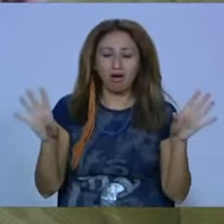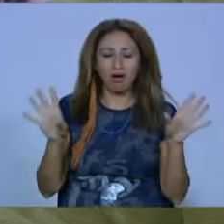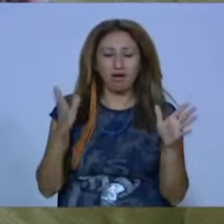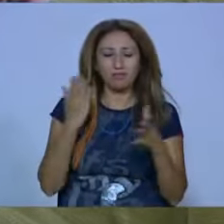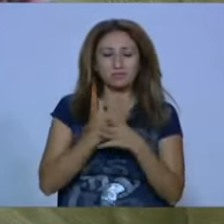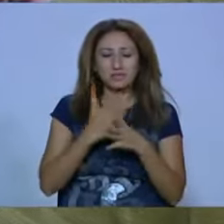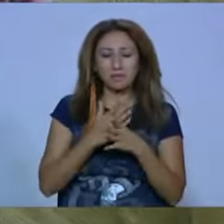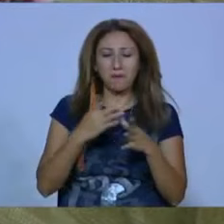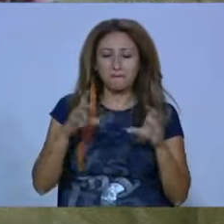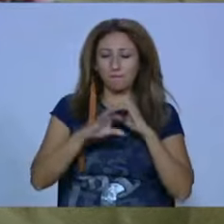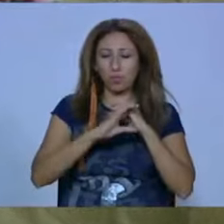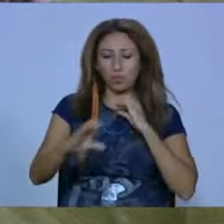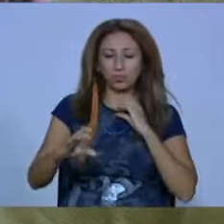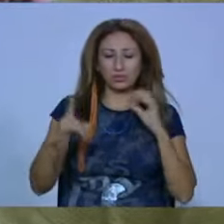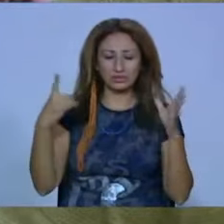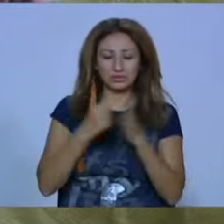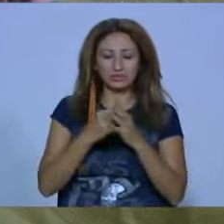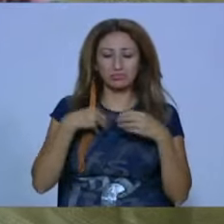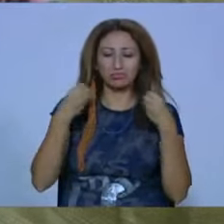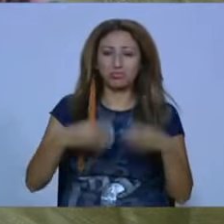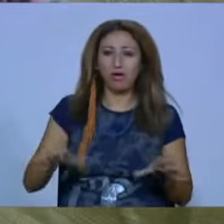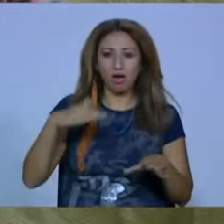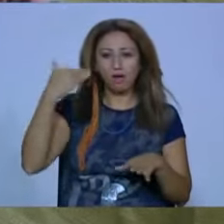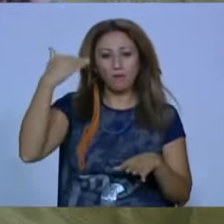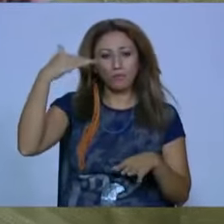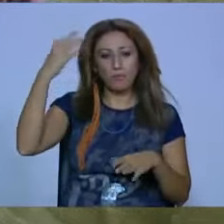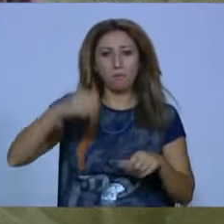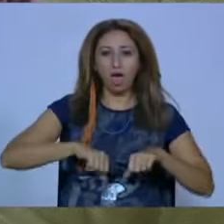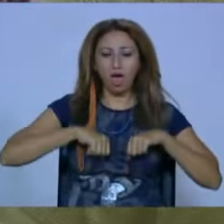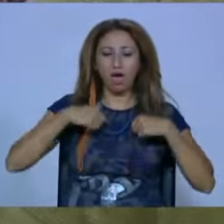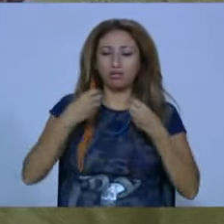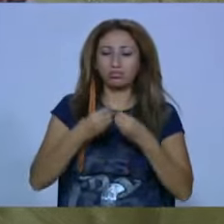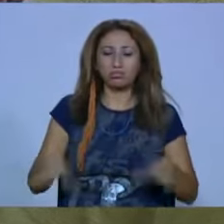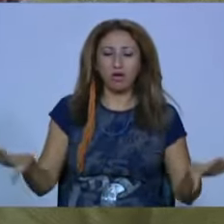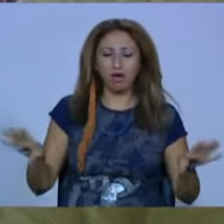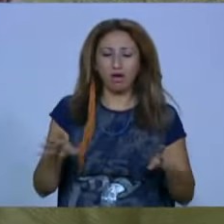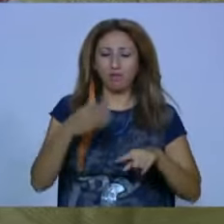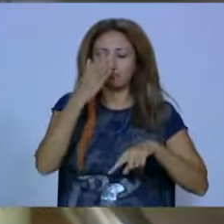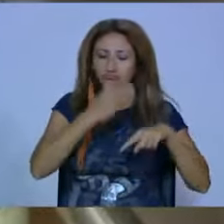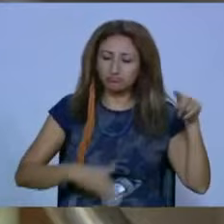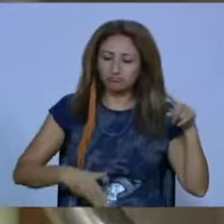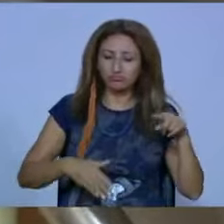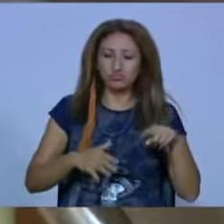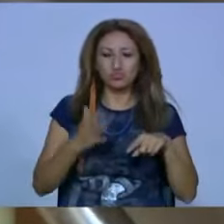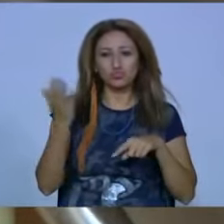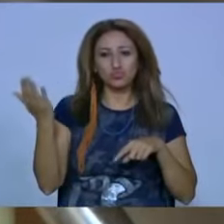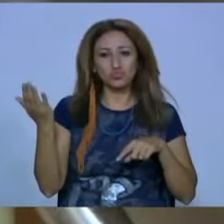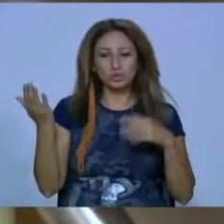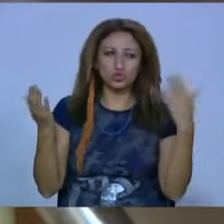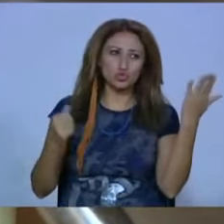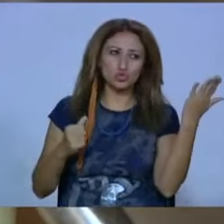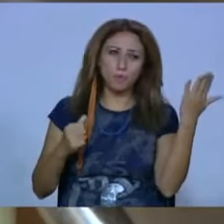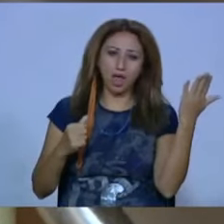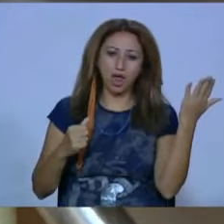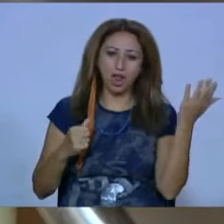بسبب الحاسه اللي حصلت لي دي. ضاع مستقبلي وضاع حياتي وضاع بتري في رجلي الشمال، انا بعتبر ان